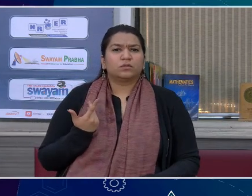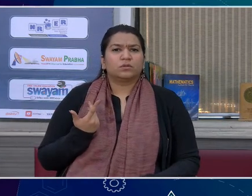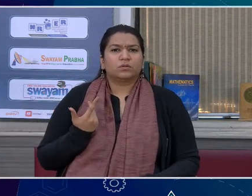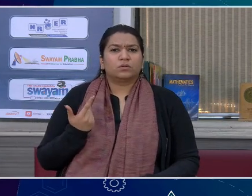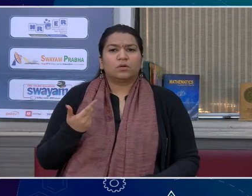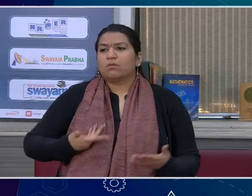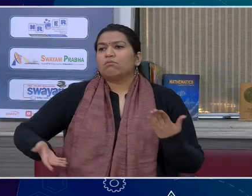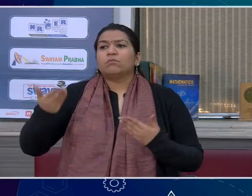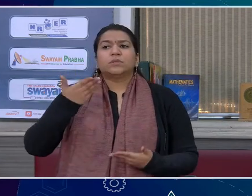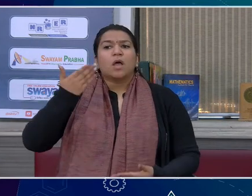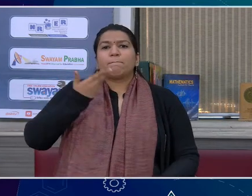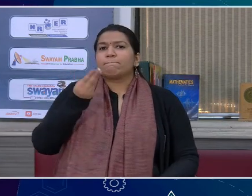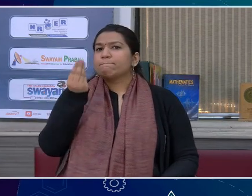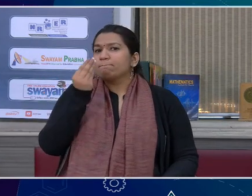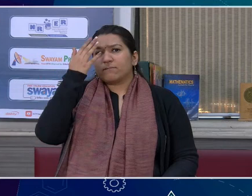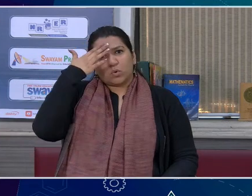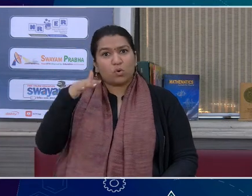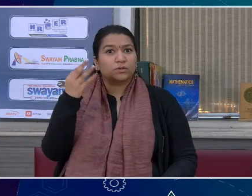यह